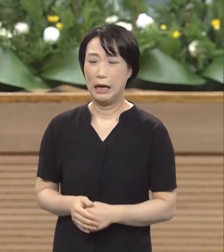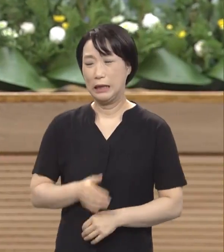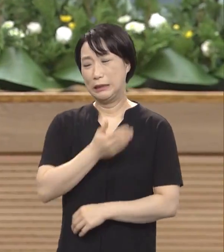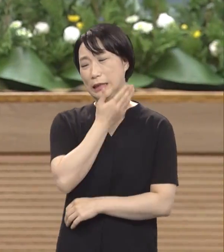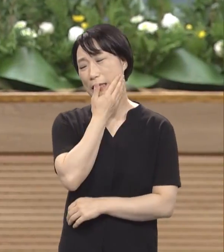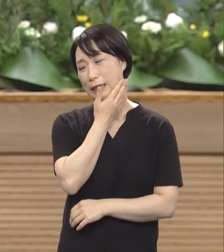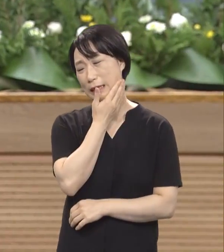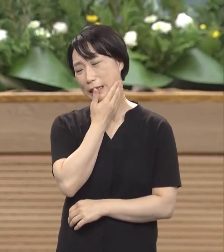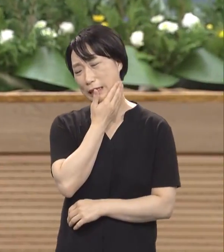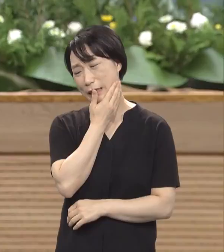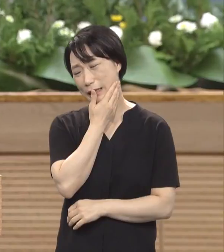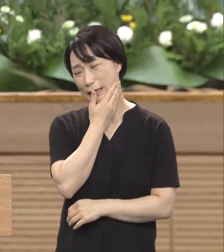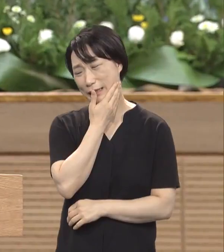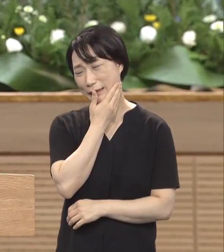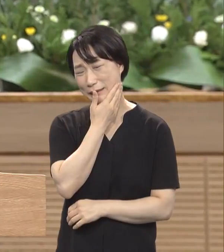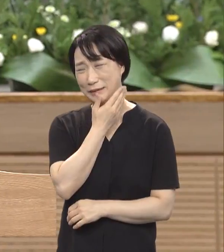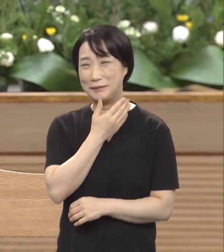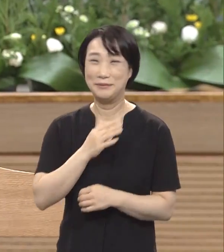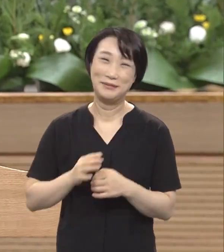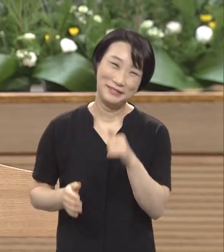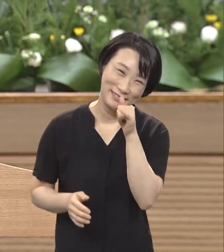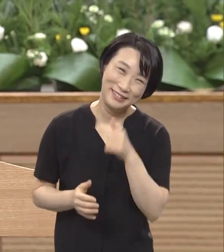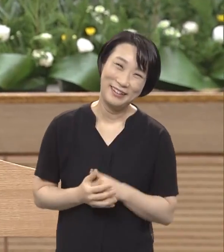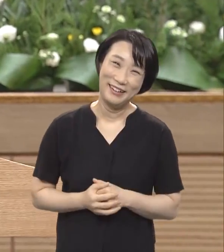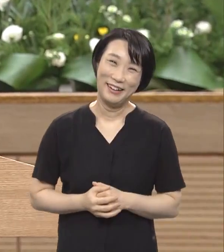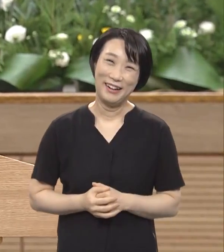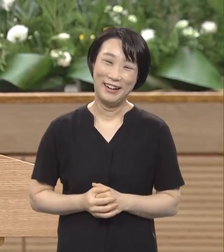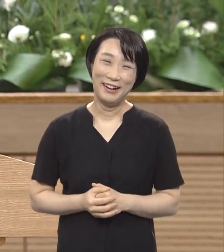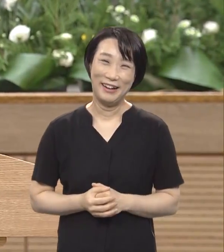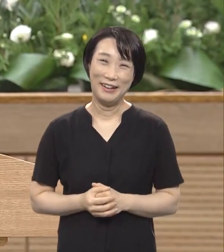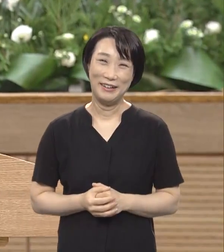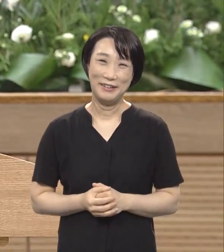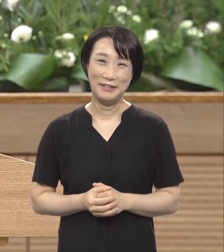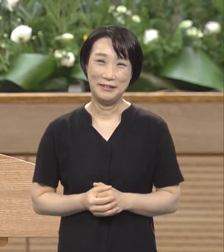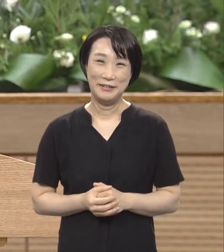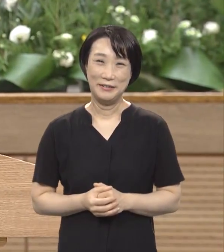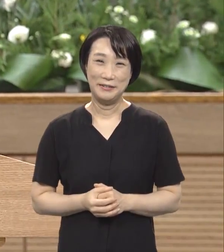아까웠던데 진짜. 예.